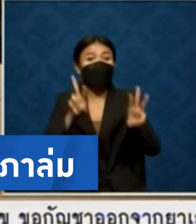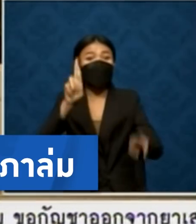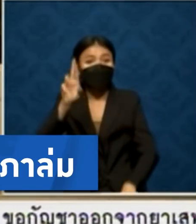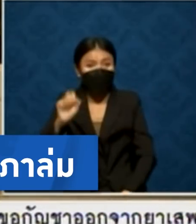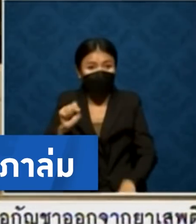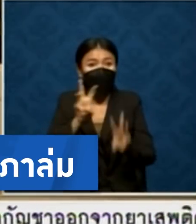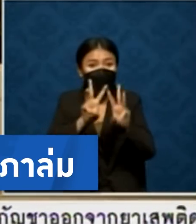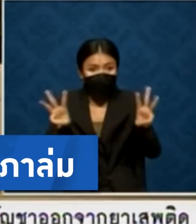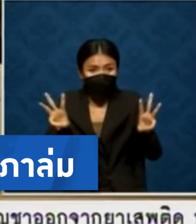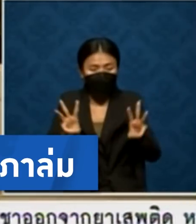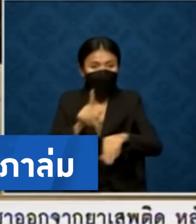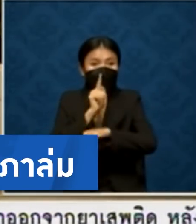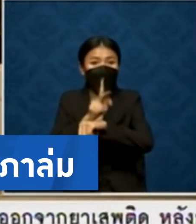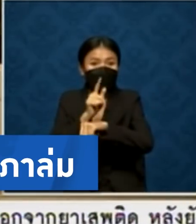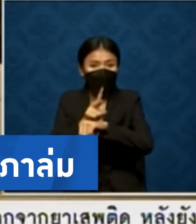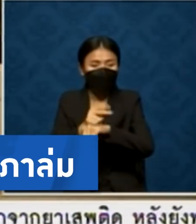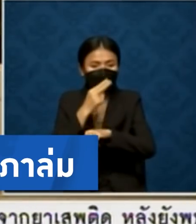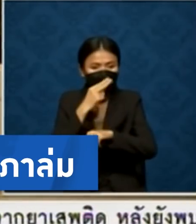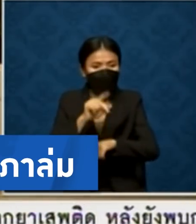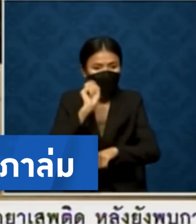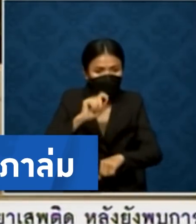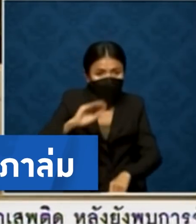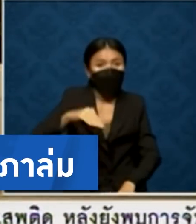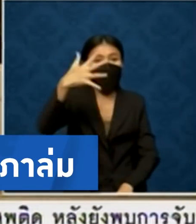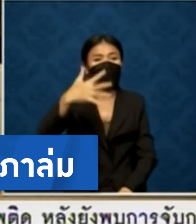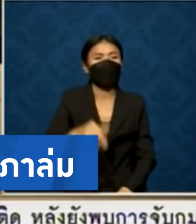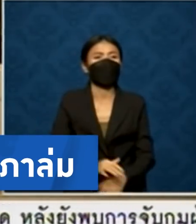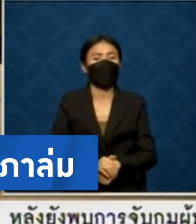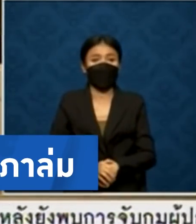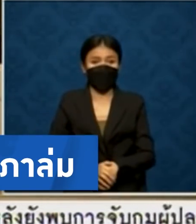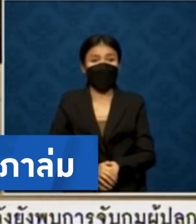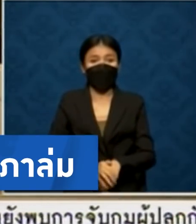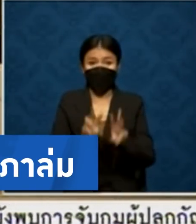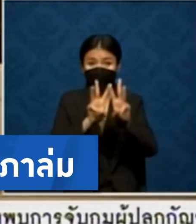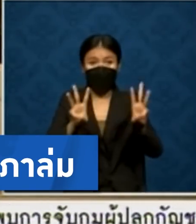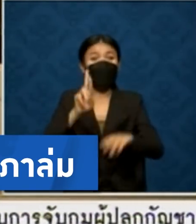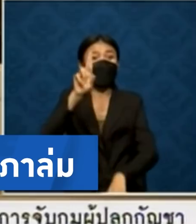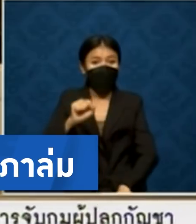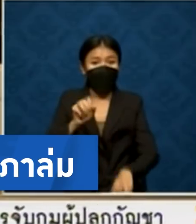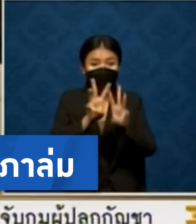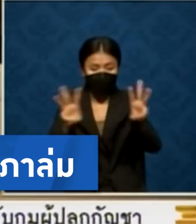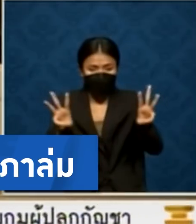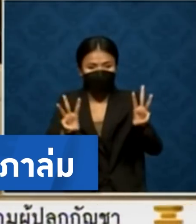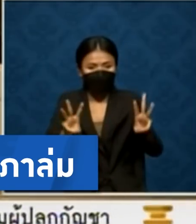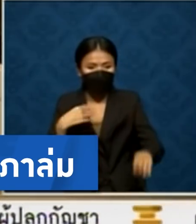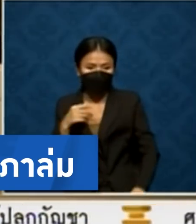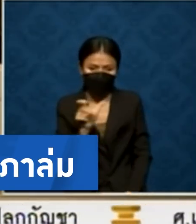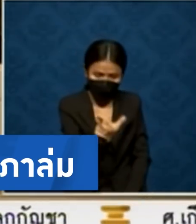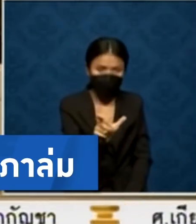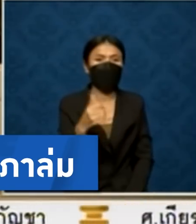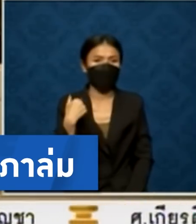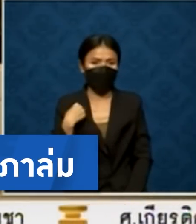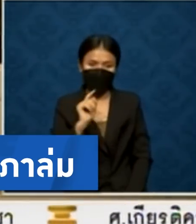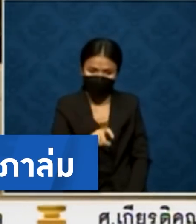นะครับพบกันเรื่องของคลองนะครับแล้วก็เป็นการตกในเรื่องของรายงานของคณะกรรมาธิการในเรื่องของการขุด